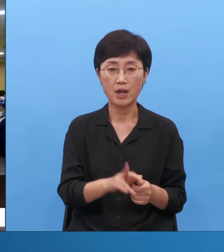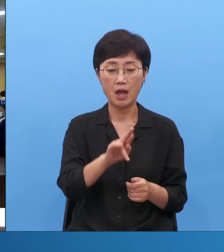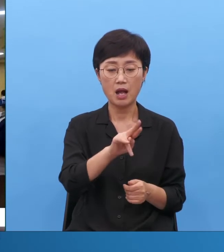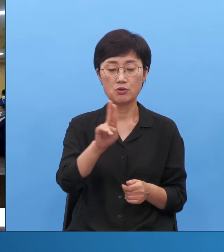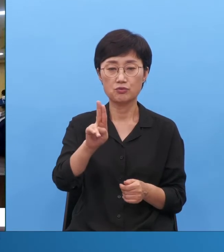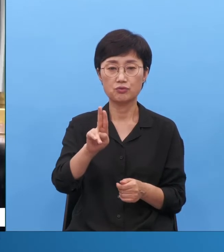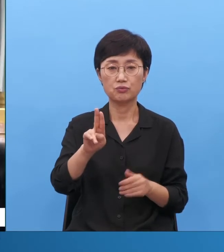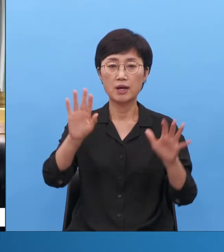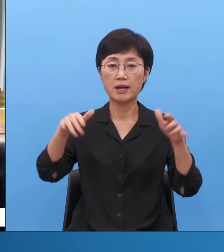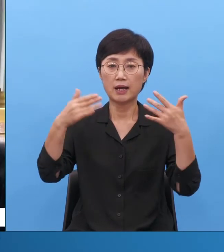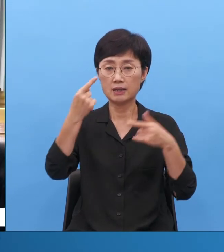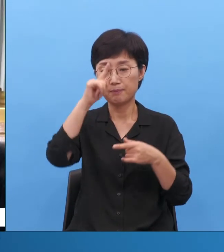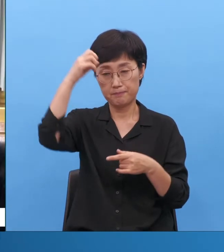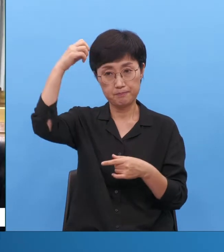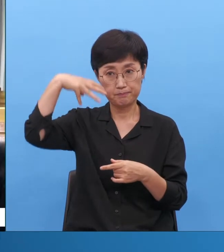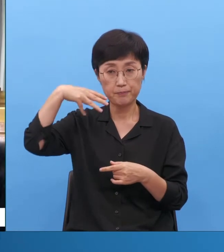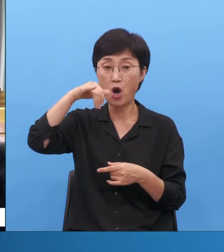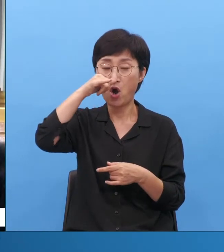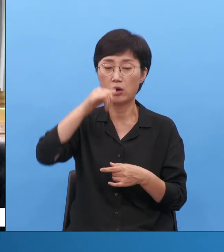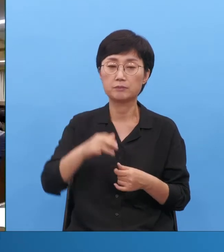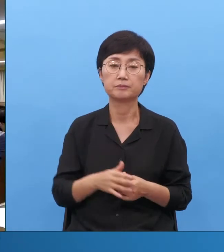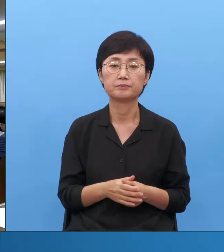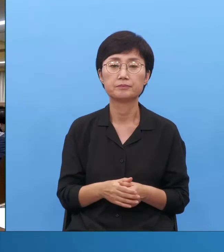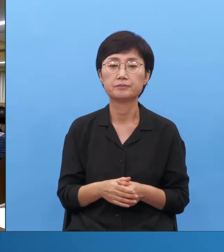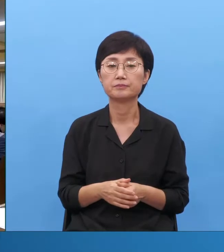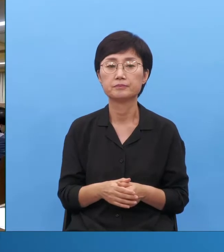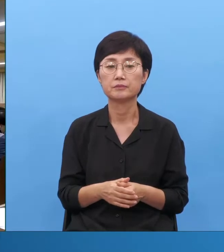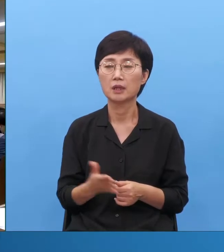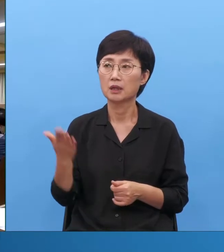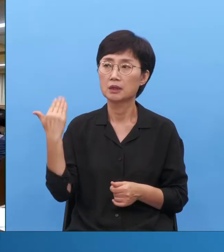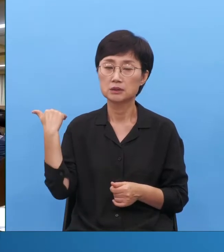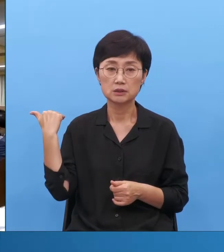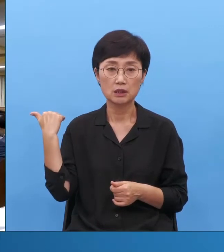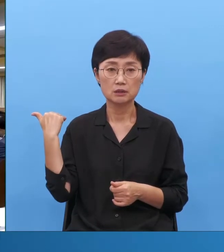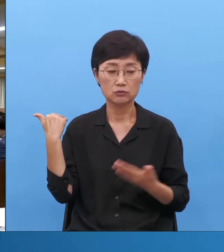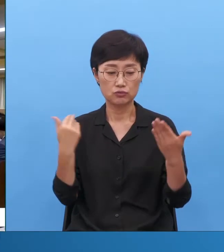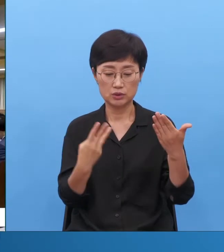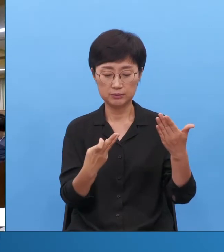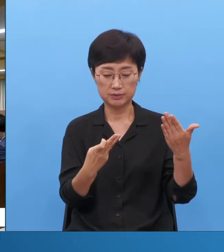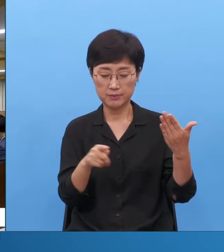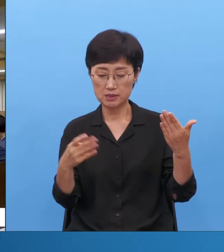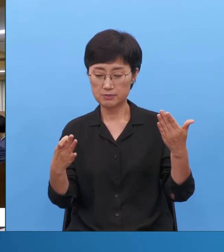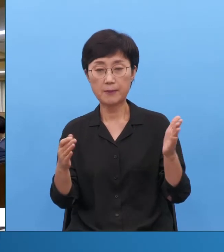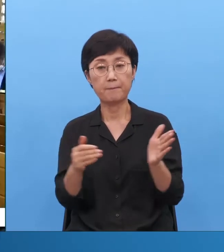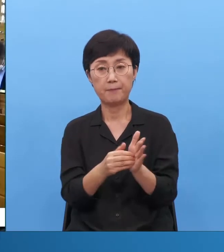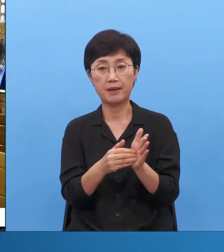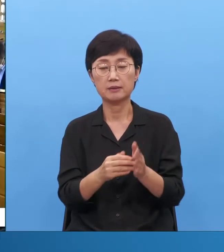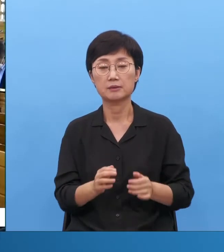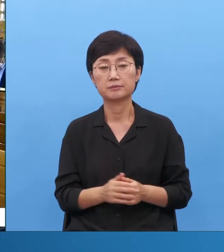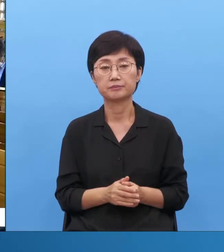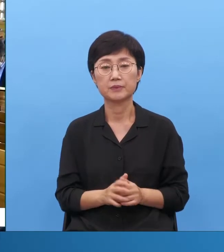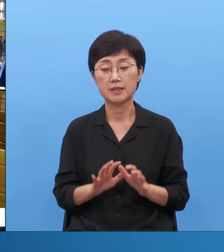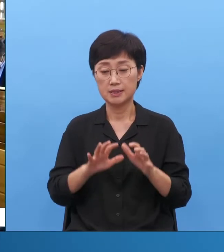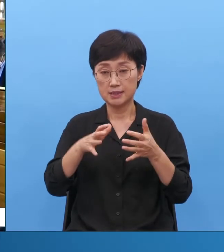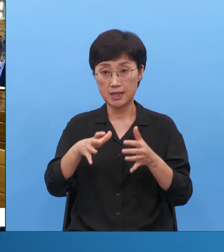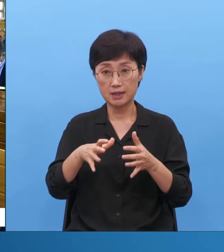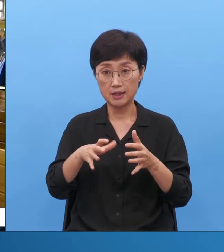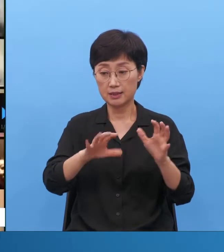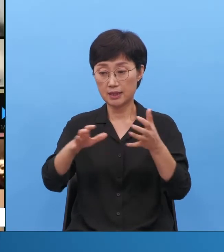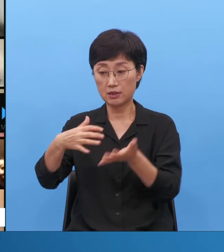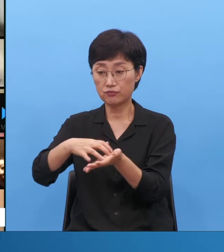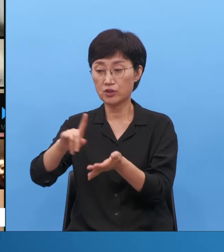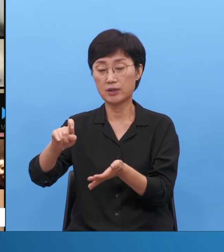2022학년도 렘넌트 대학 안료 가을학기 박사원이 지난 13일부터 이틀간 열렸습니다. 전 세계 11개국